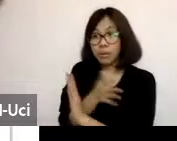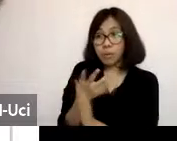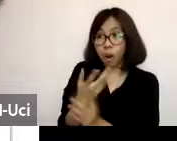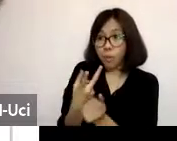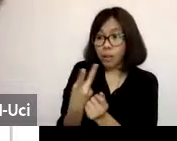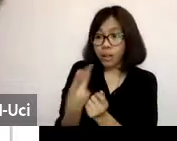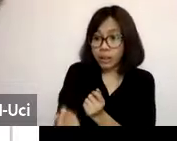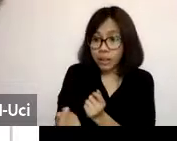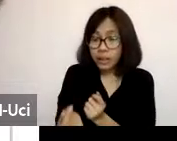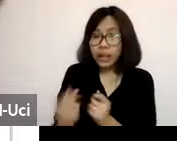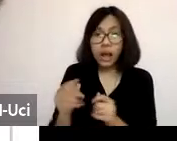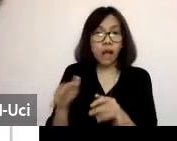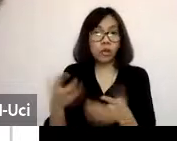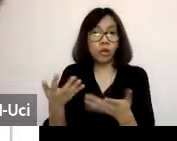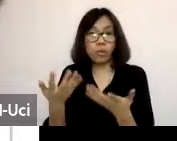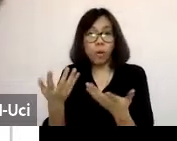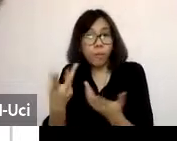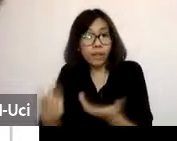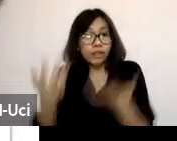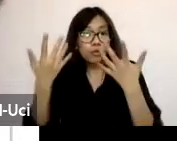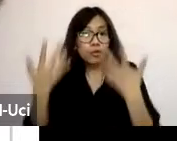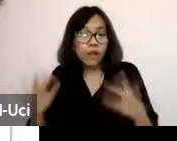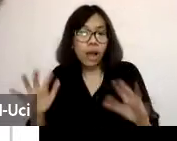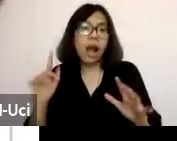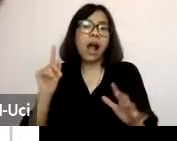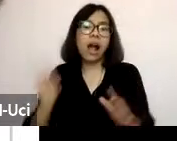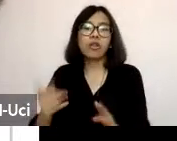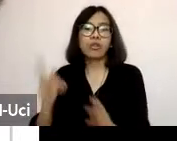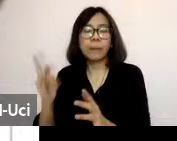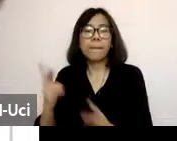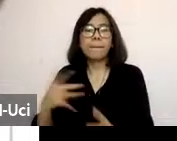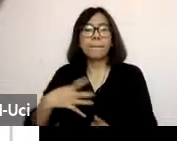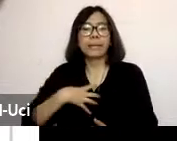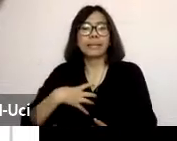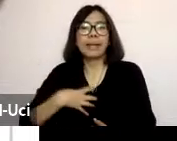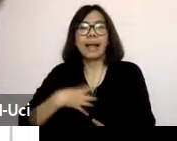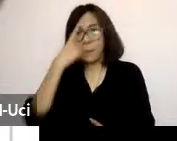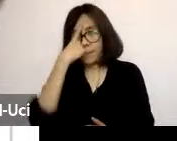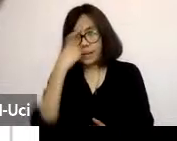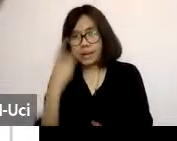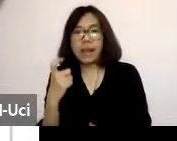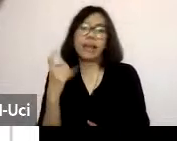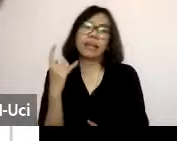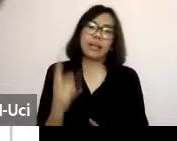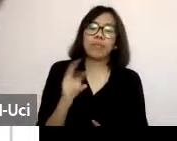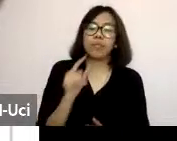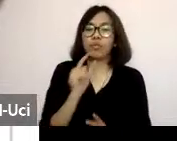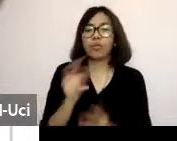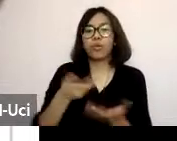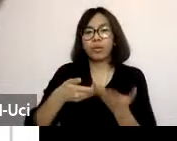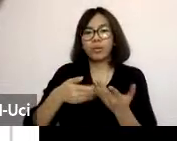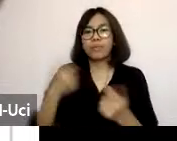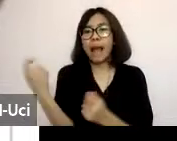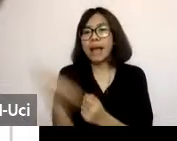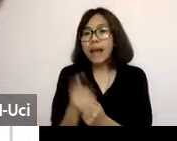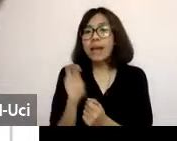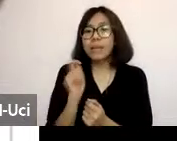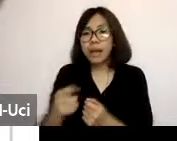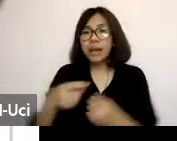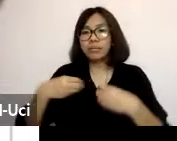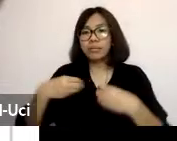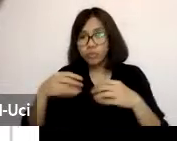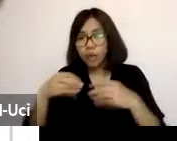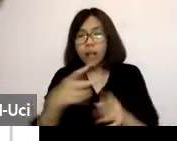Setelah membeli kita jaga kepercayaannya sehingga mereka Terus apa namanya percaya dengan Langsa digital yang kedua menurut